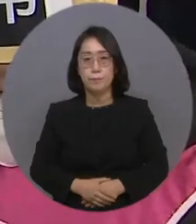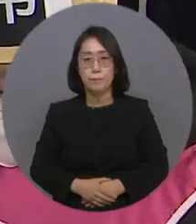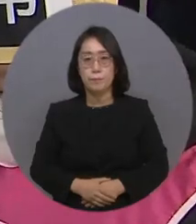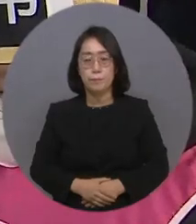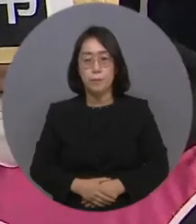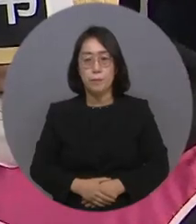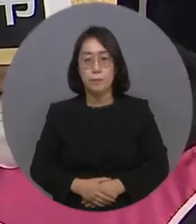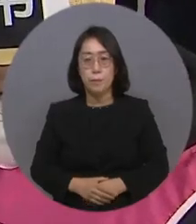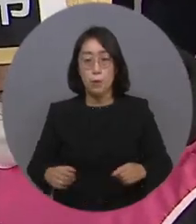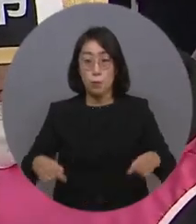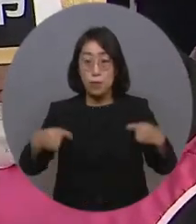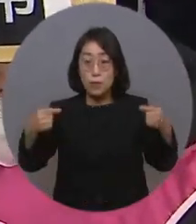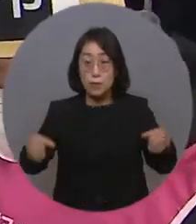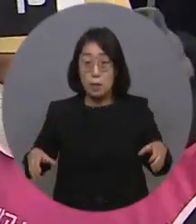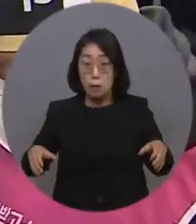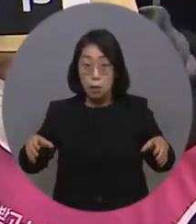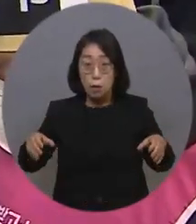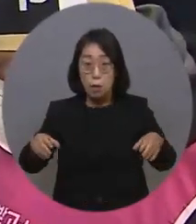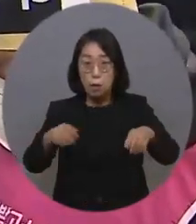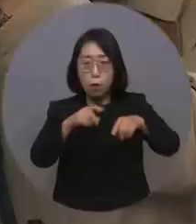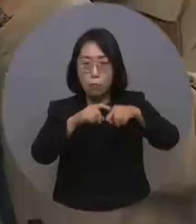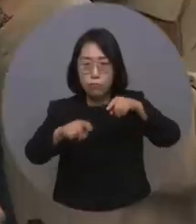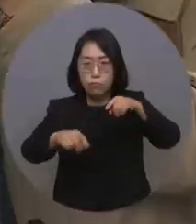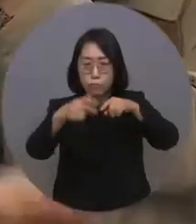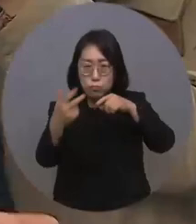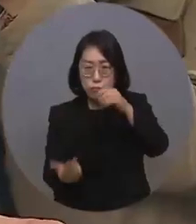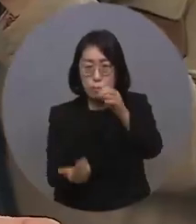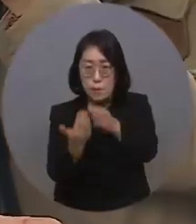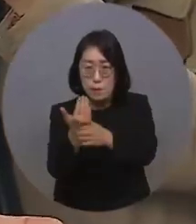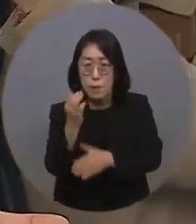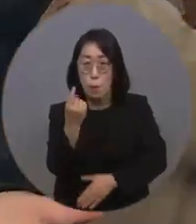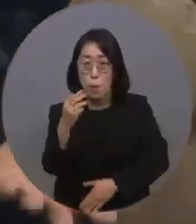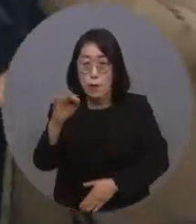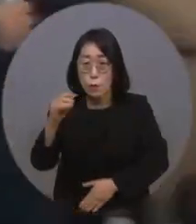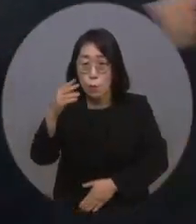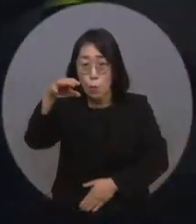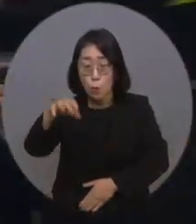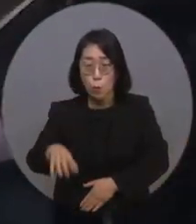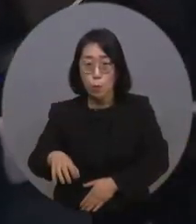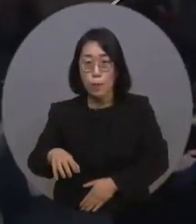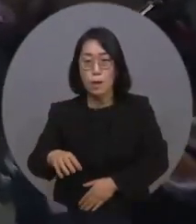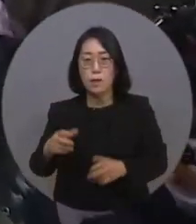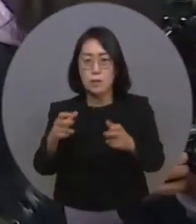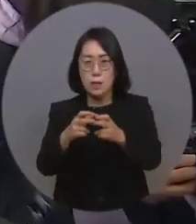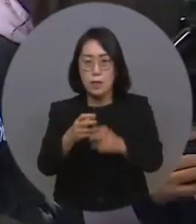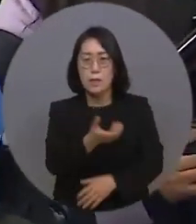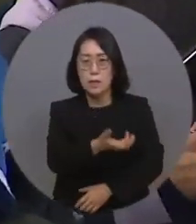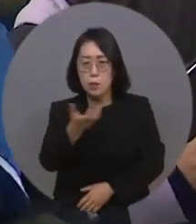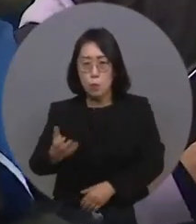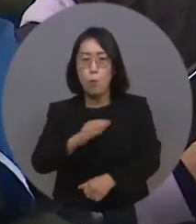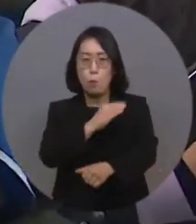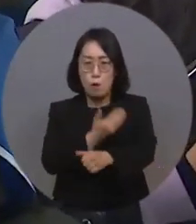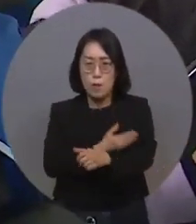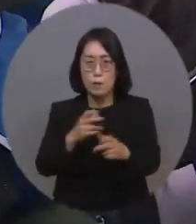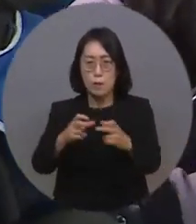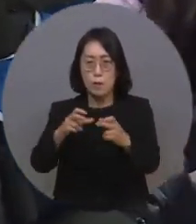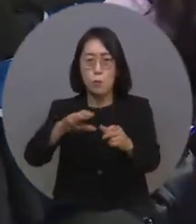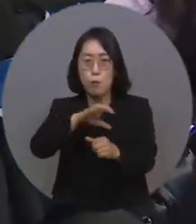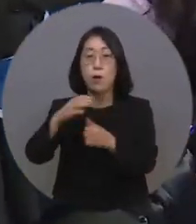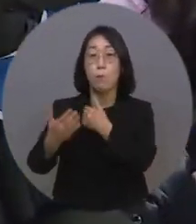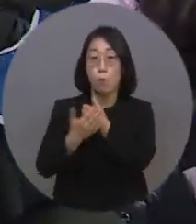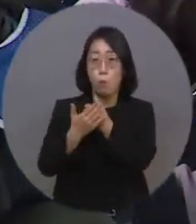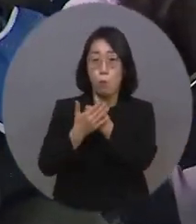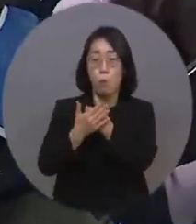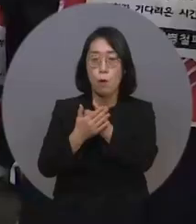휠체어 리프트 추락 참사가 벌어진 오이도역. 장애인 당사자들이 이동권 보장과 장애인 권리 보장을